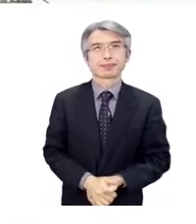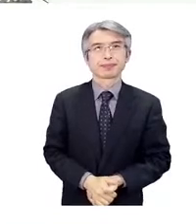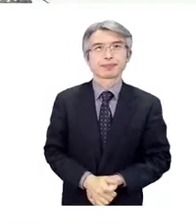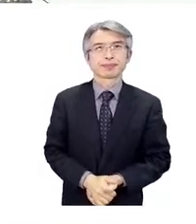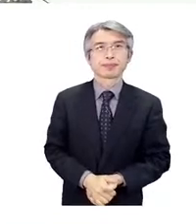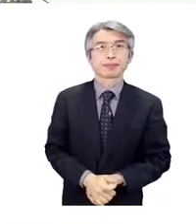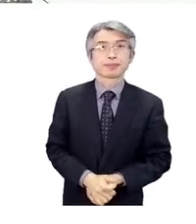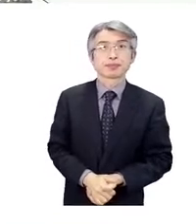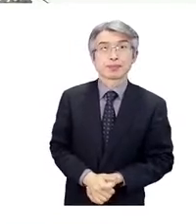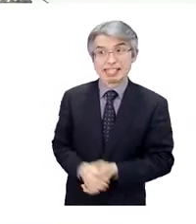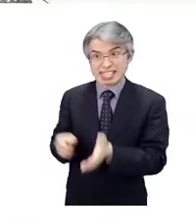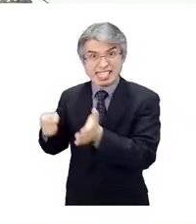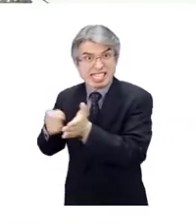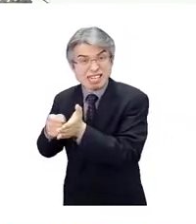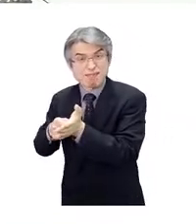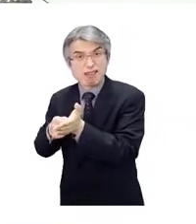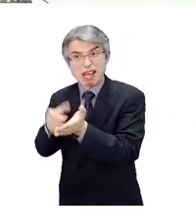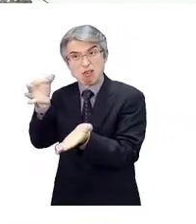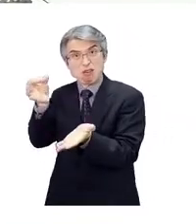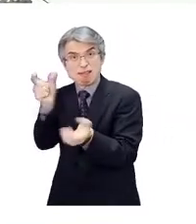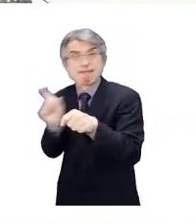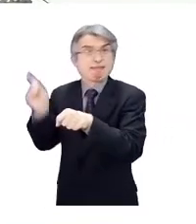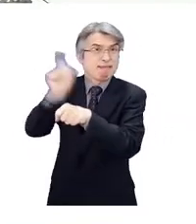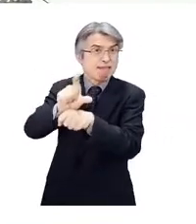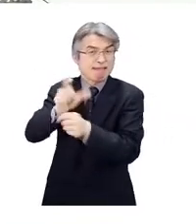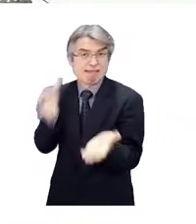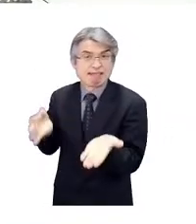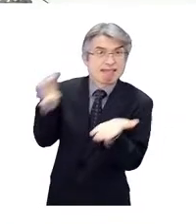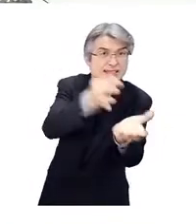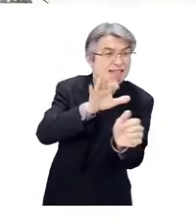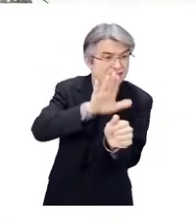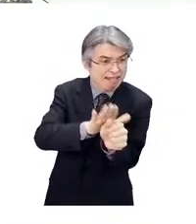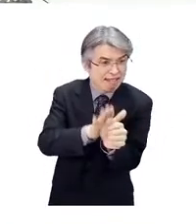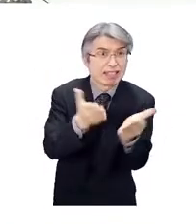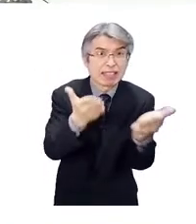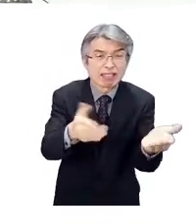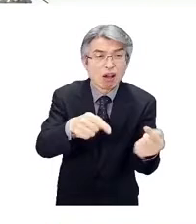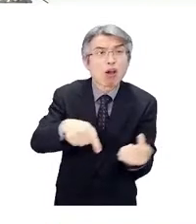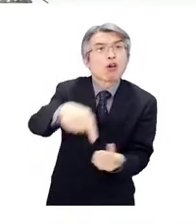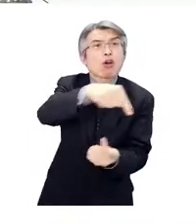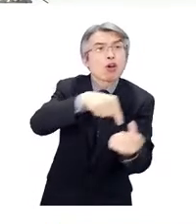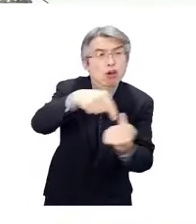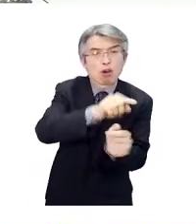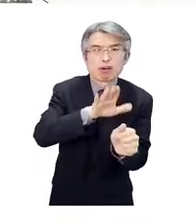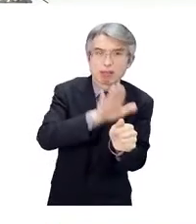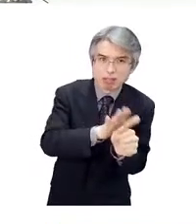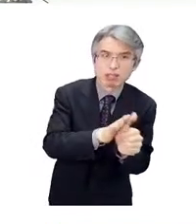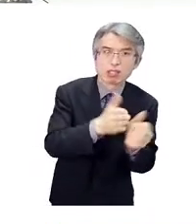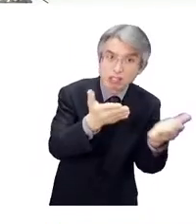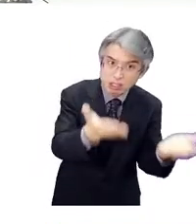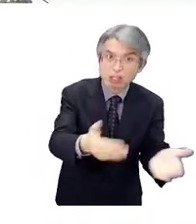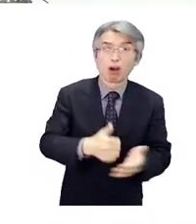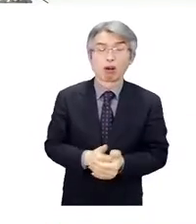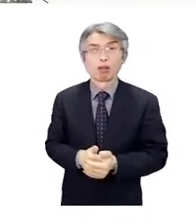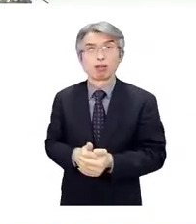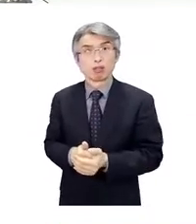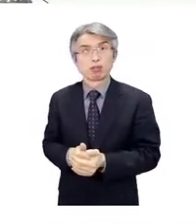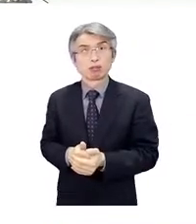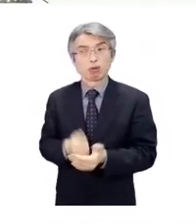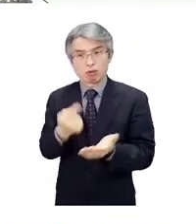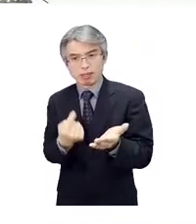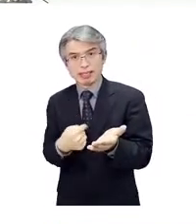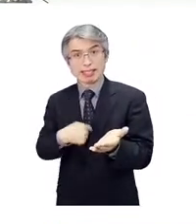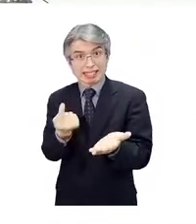그러한 긴급적인 추가 지원의 내용으로 우리 원에서는 크게 경영 지원, 카페 방역 지원, 자립 지속 기반 지원이라는